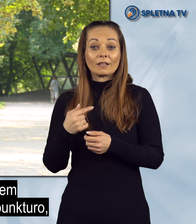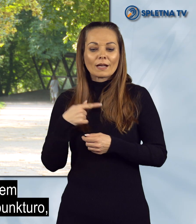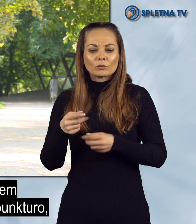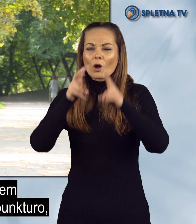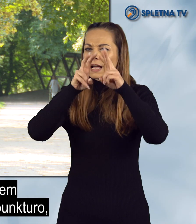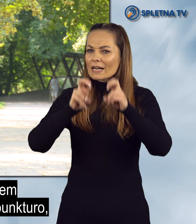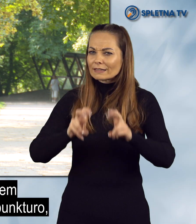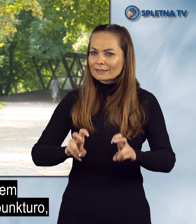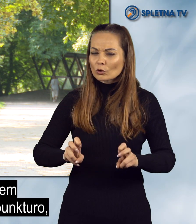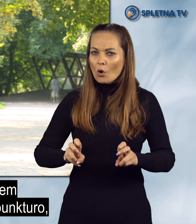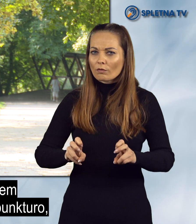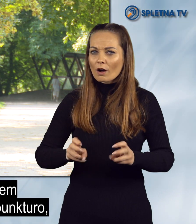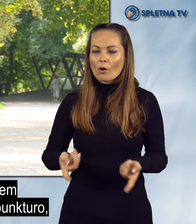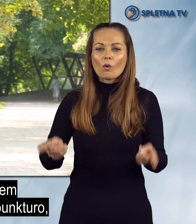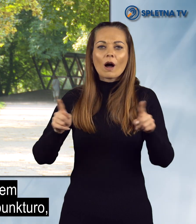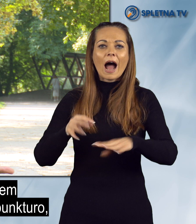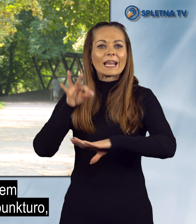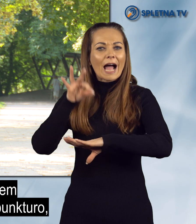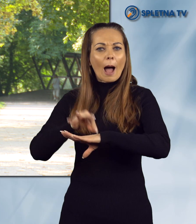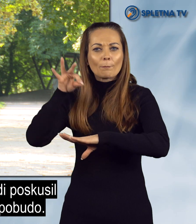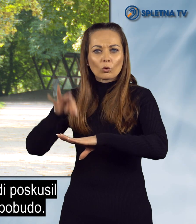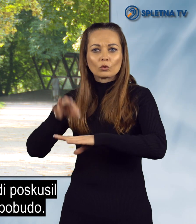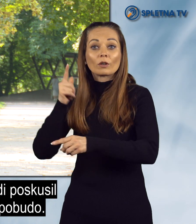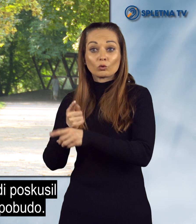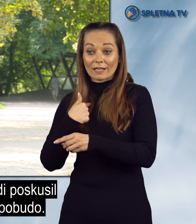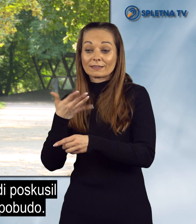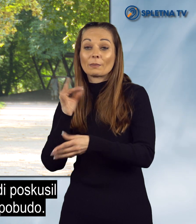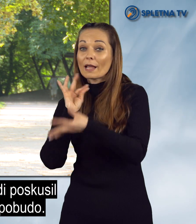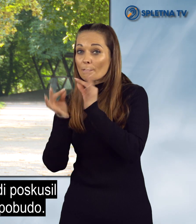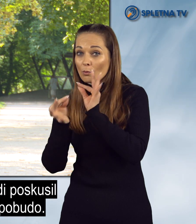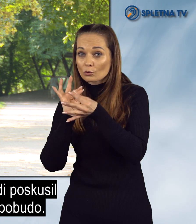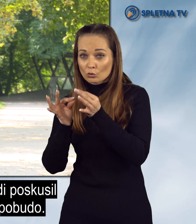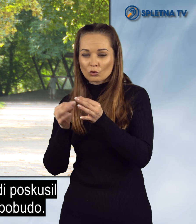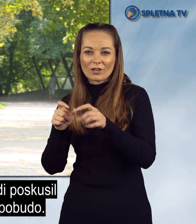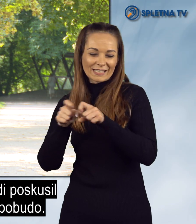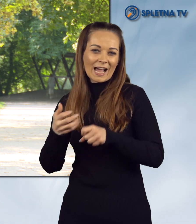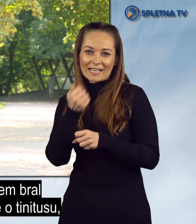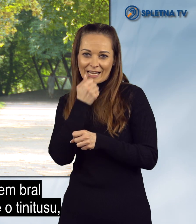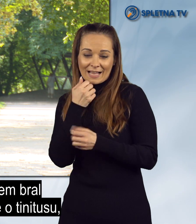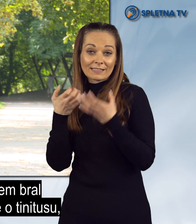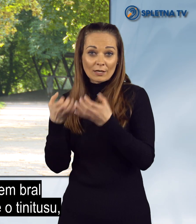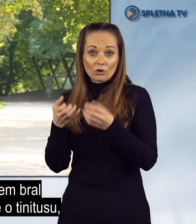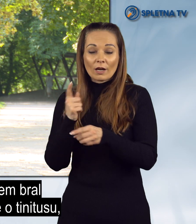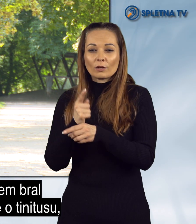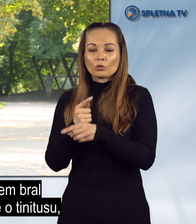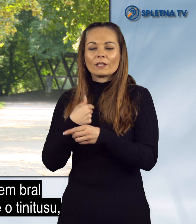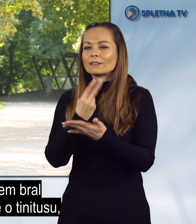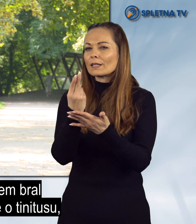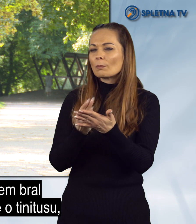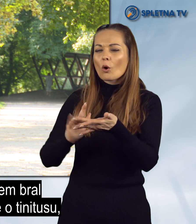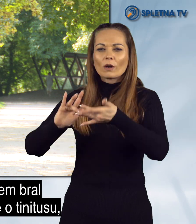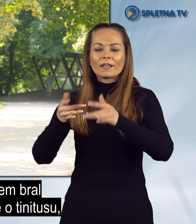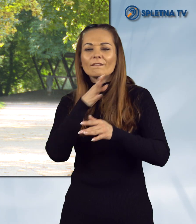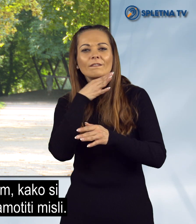Sem tukaj raziskoval bodisi akupunkturo, kamor sem tudi probal iti na lastno pobudo. Na internetu bral številne forume